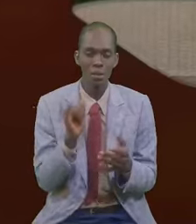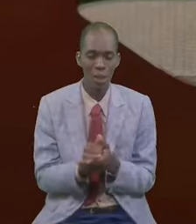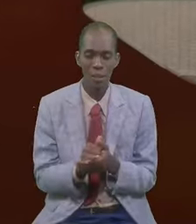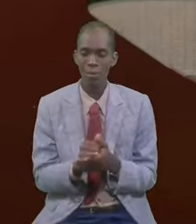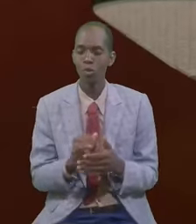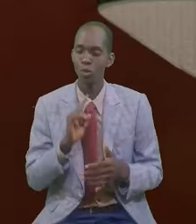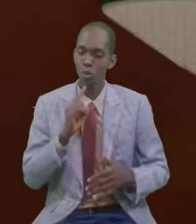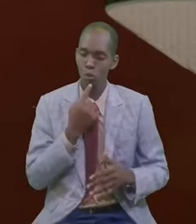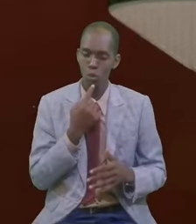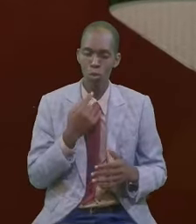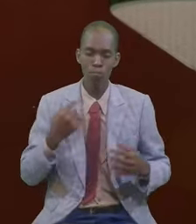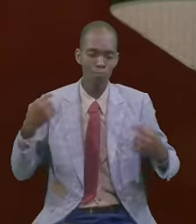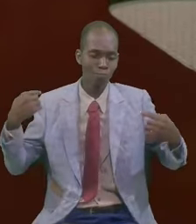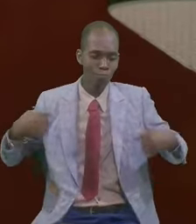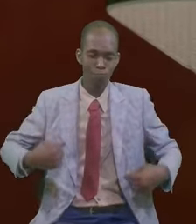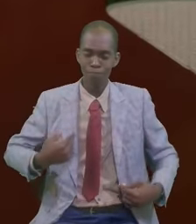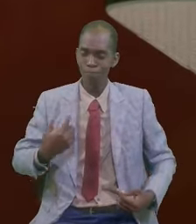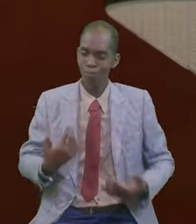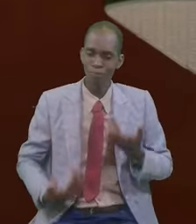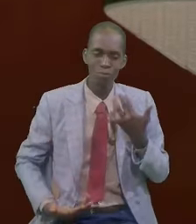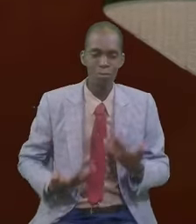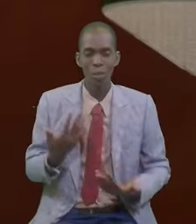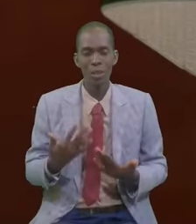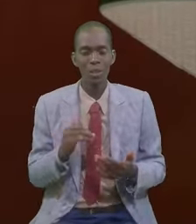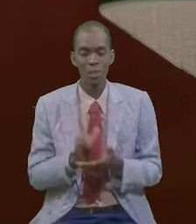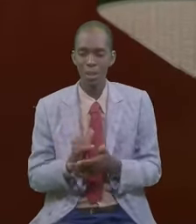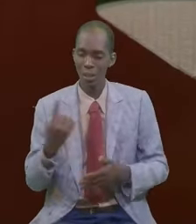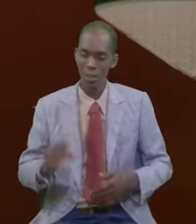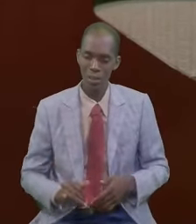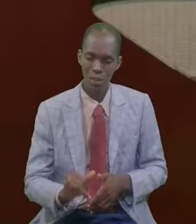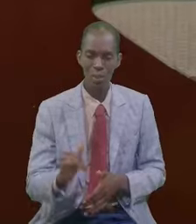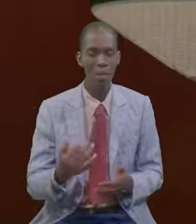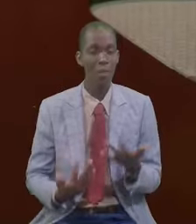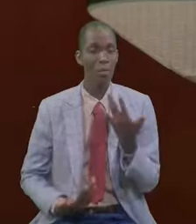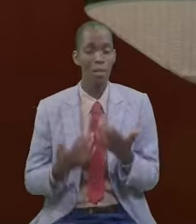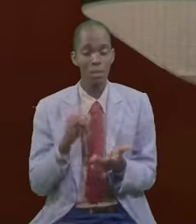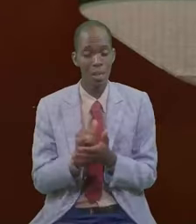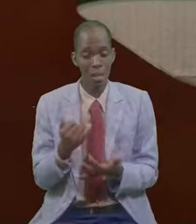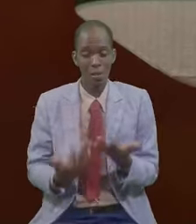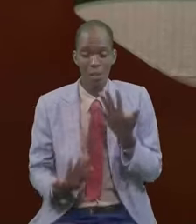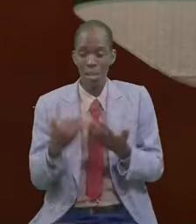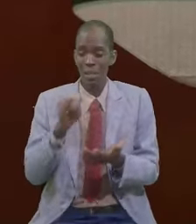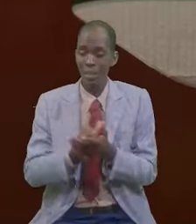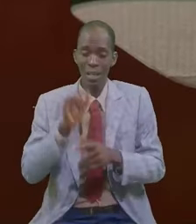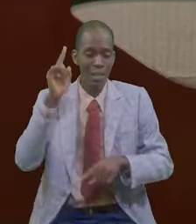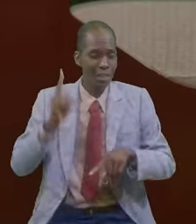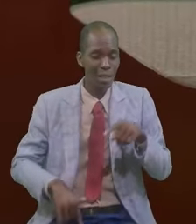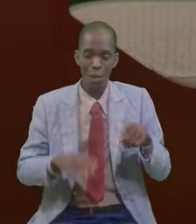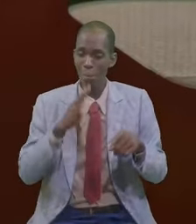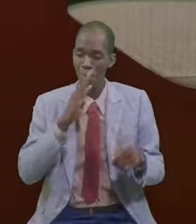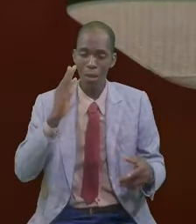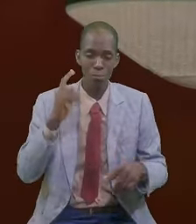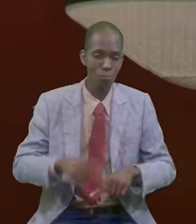feu, là qui tourmente, le feu éternel, le feu inextinguible, plus que tout